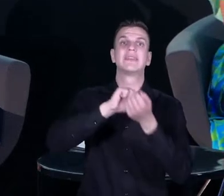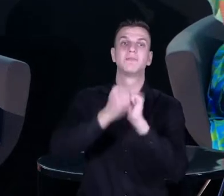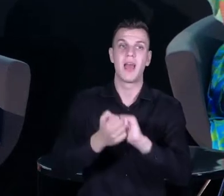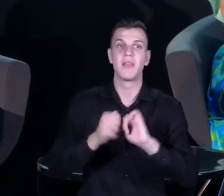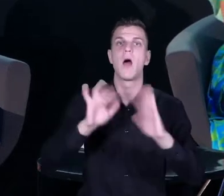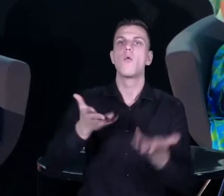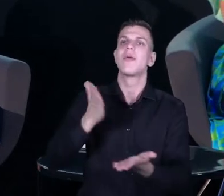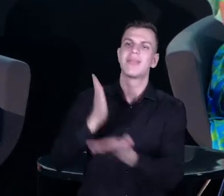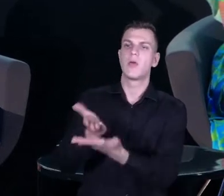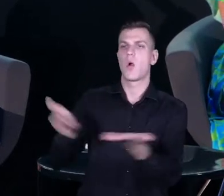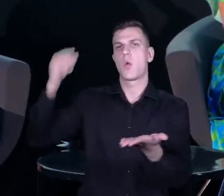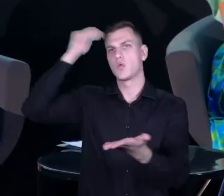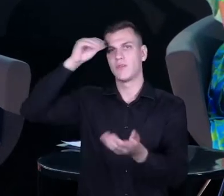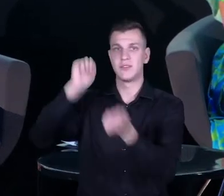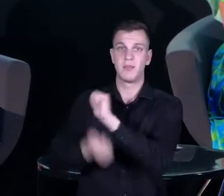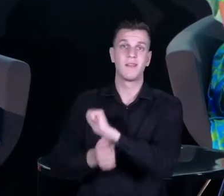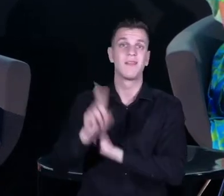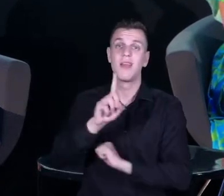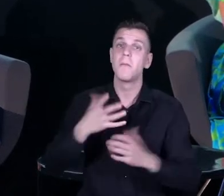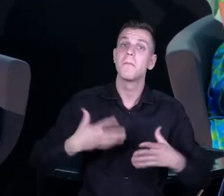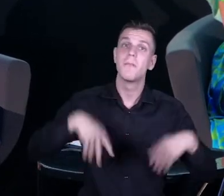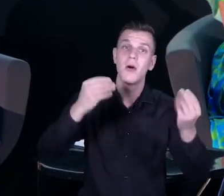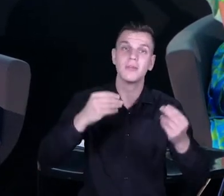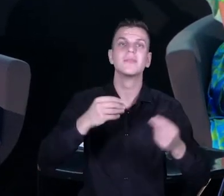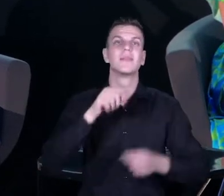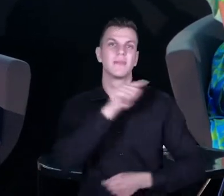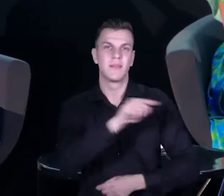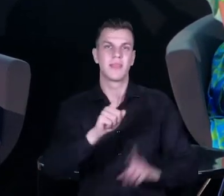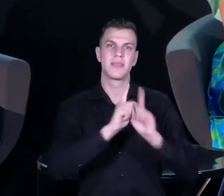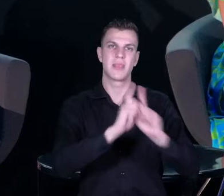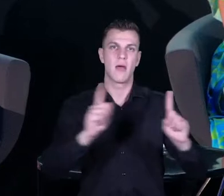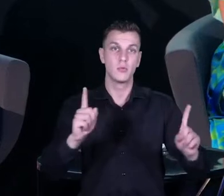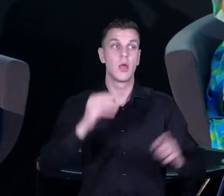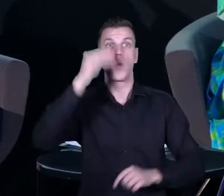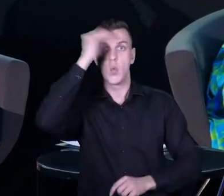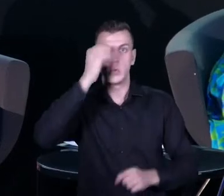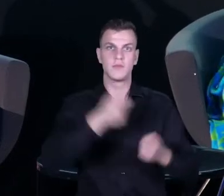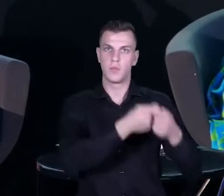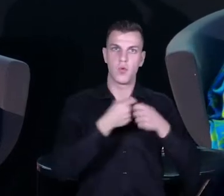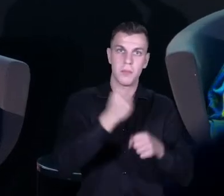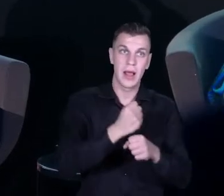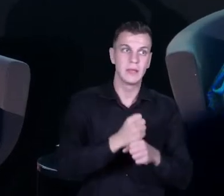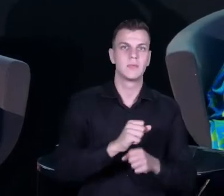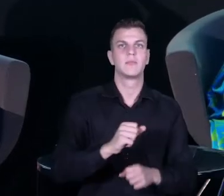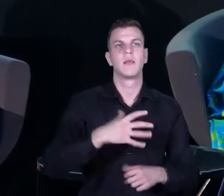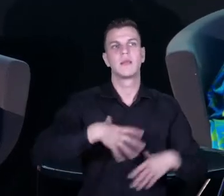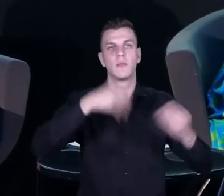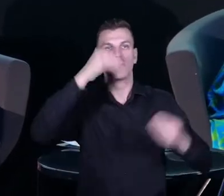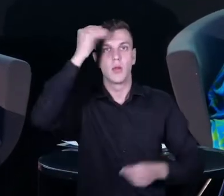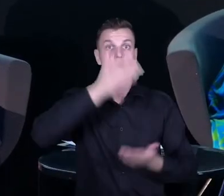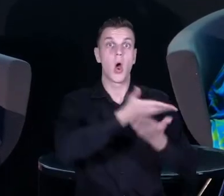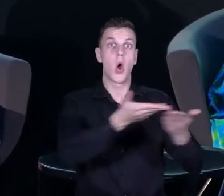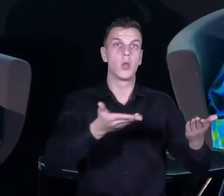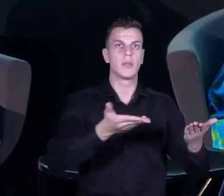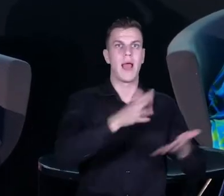do uczniów. Więc to my nauczyciele uczyliśmy się współpracy, czy rozwijaliśmy te kompetencje. Współpracy,